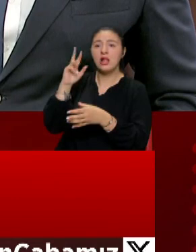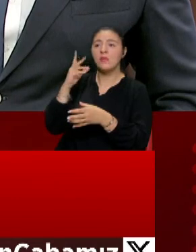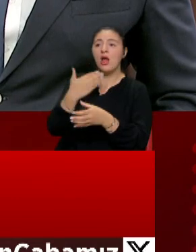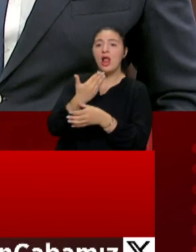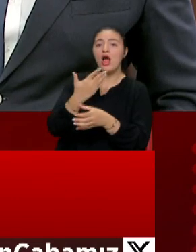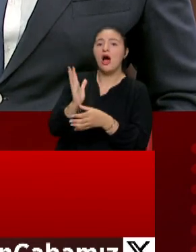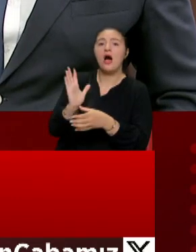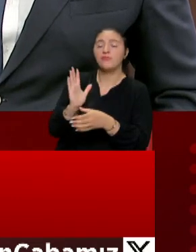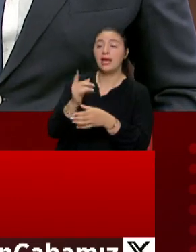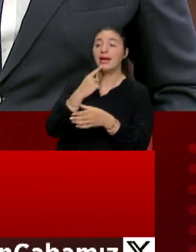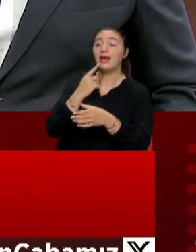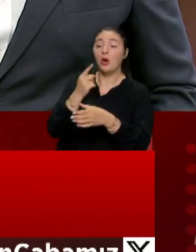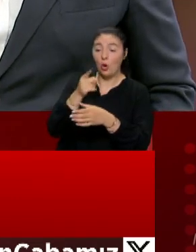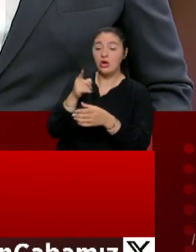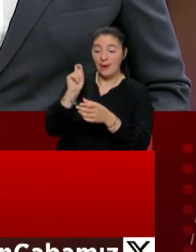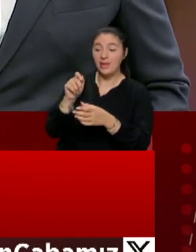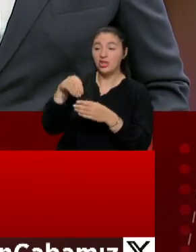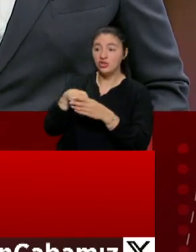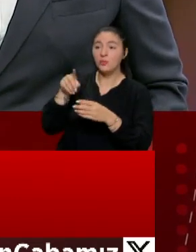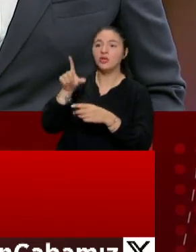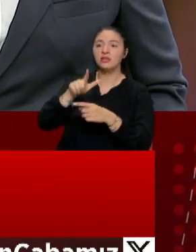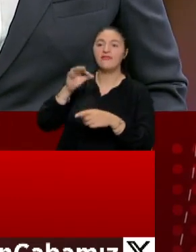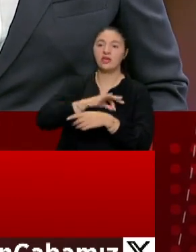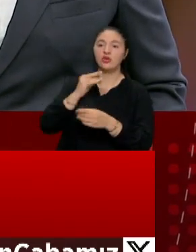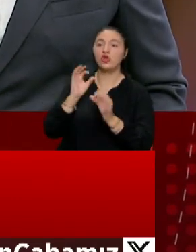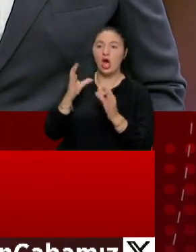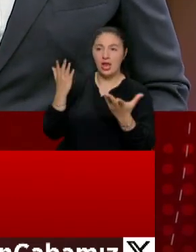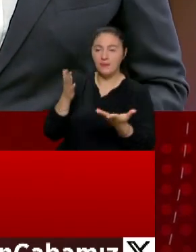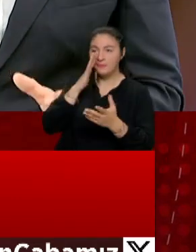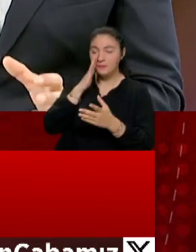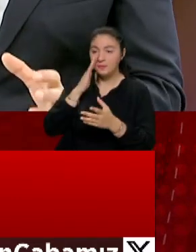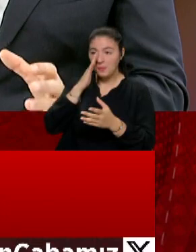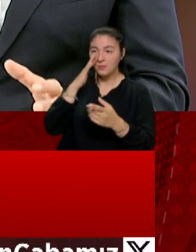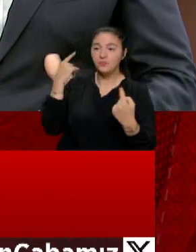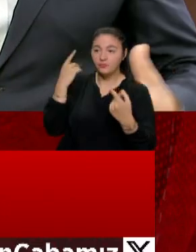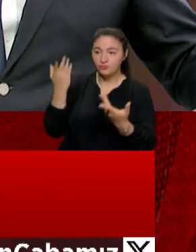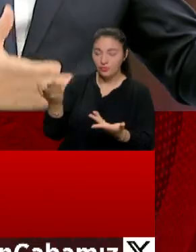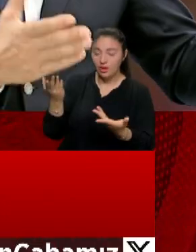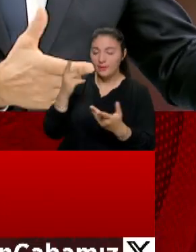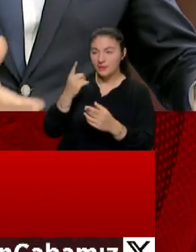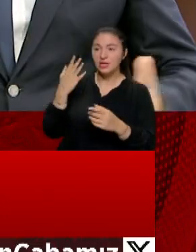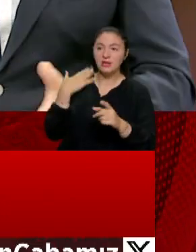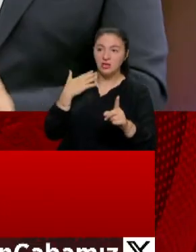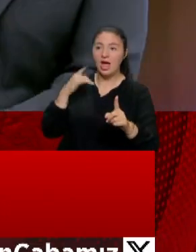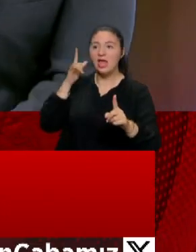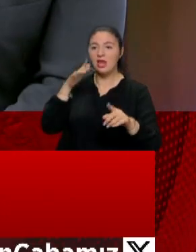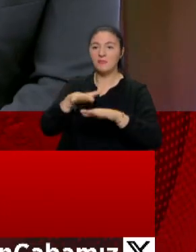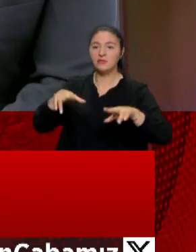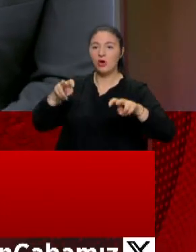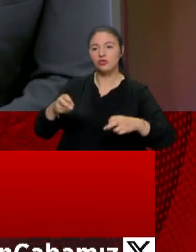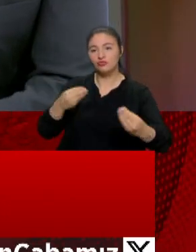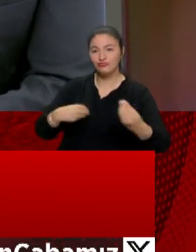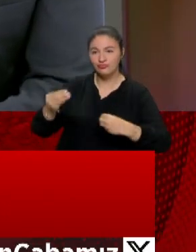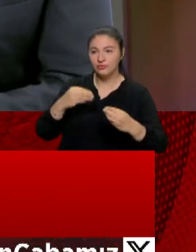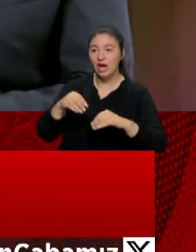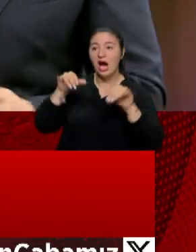iletişime geçsinler diye bu Kampüs üzerinde faydası olacak şöyle düşünün ki bir karısıyla Edirne ile aynı masada yemek